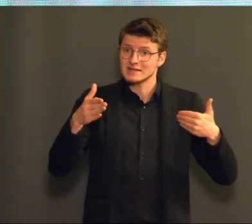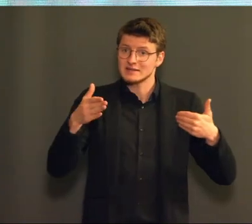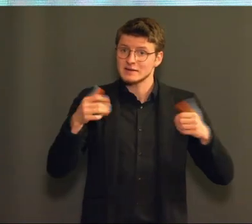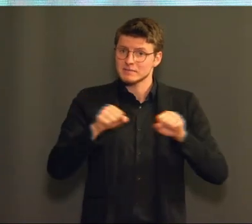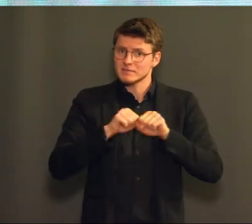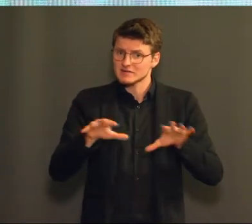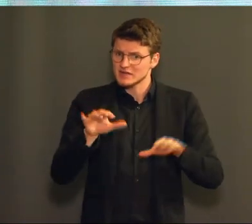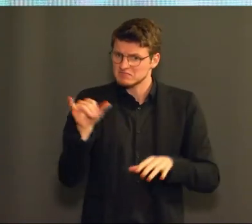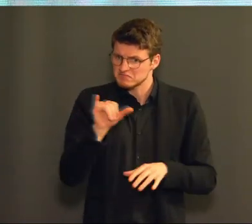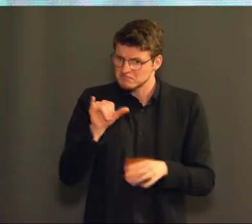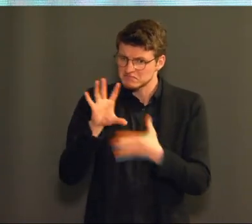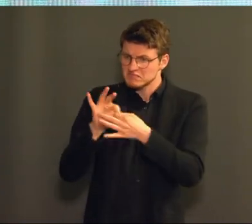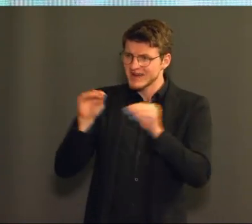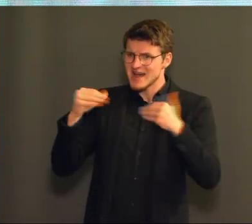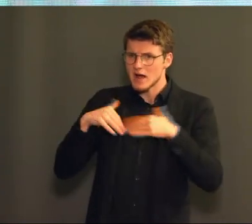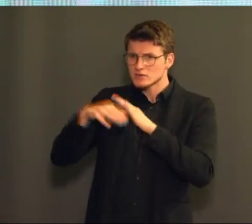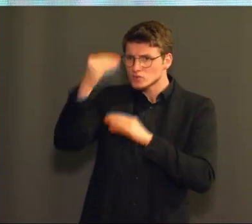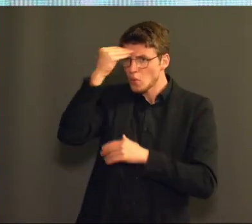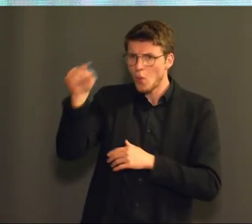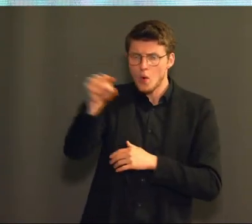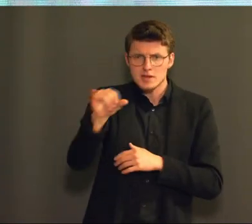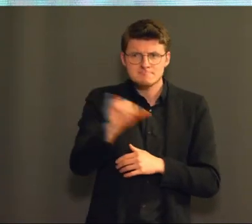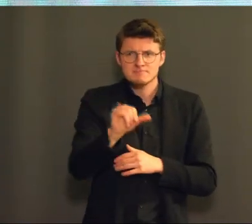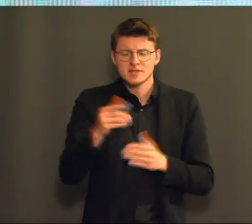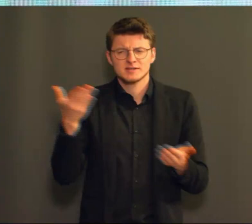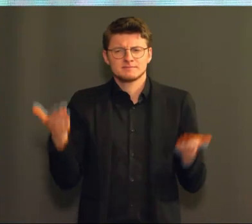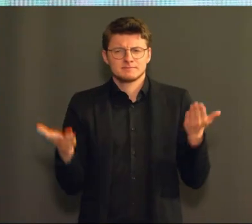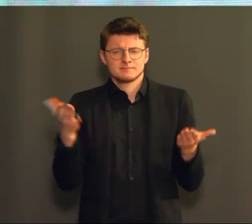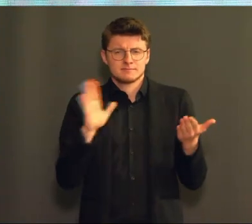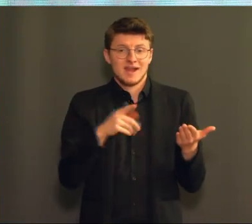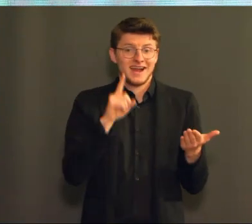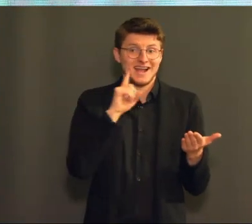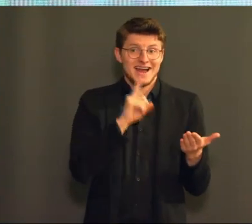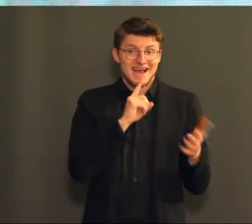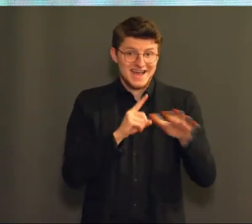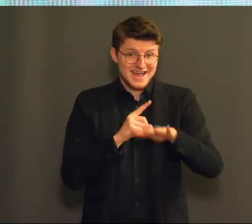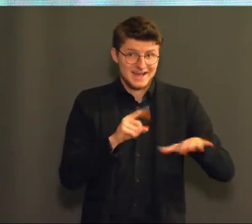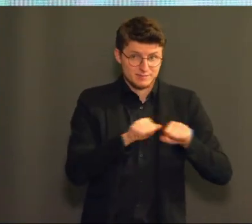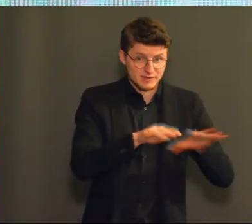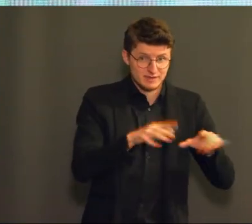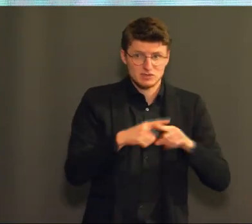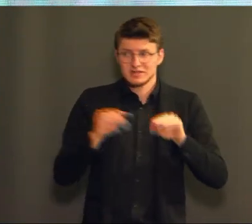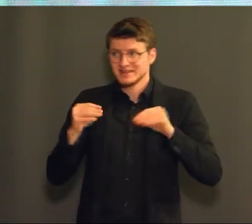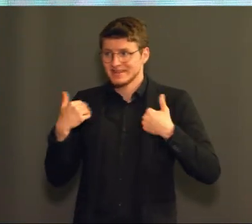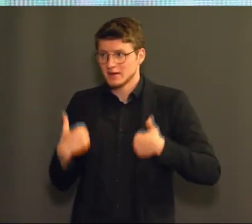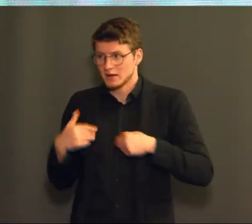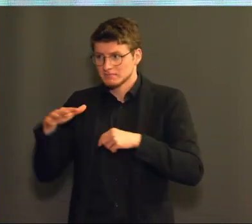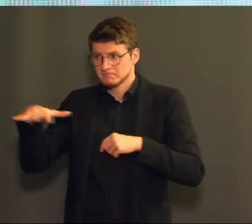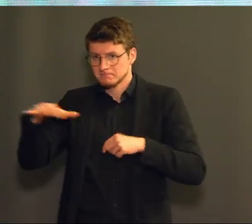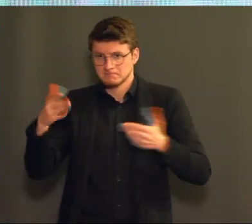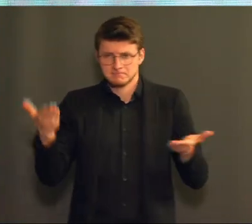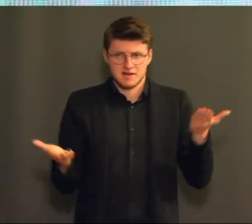In verhouding tot de stijging van het aantal gevallen per leerling Op 19